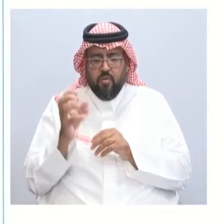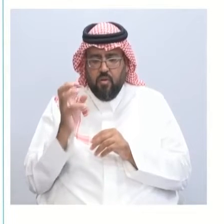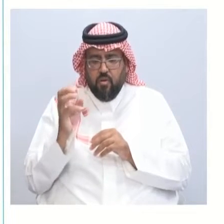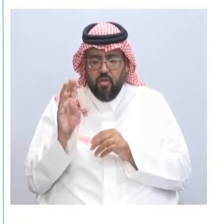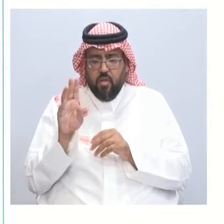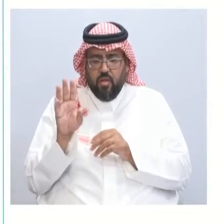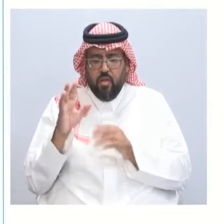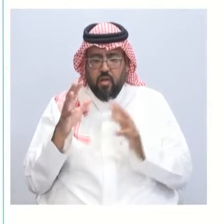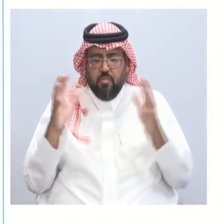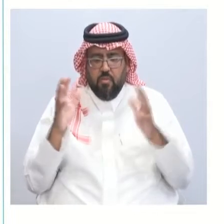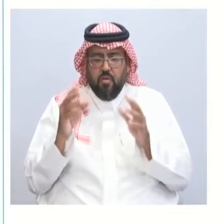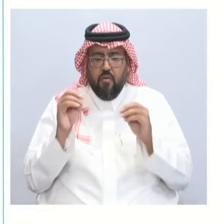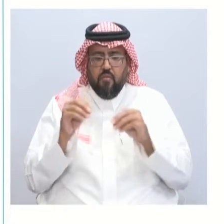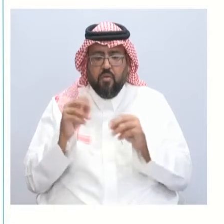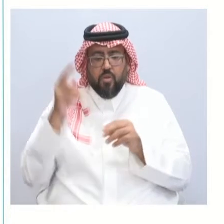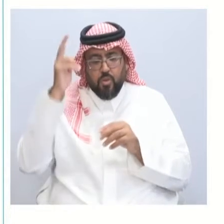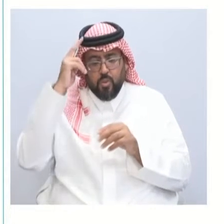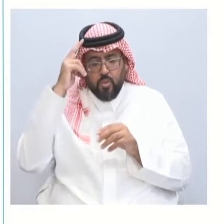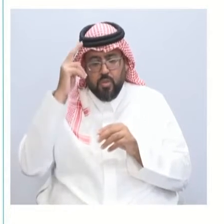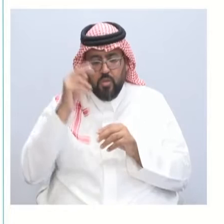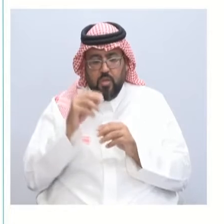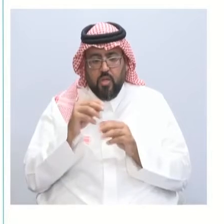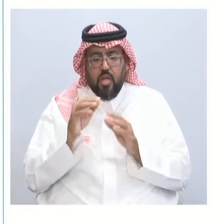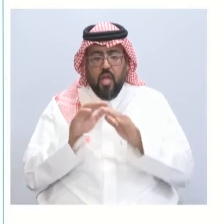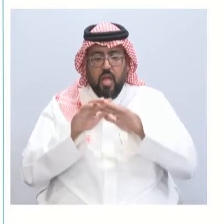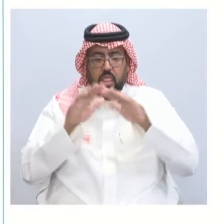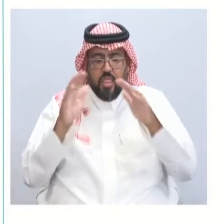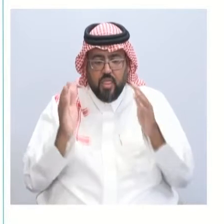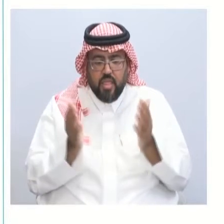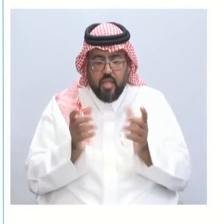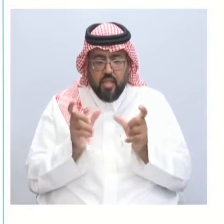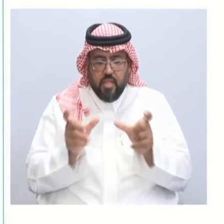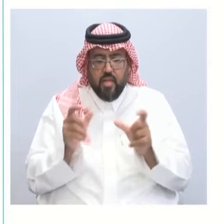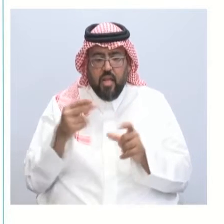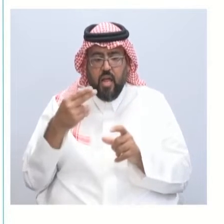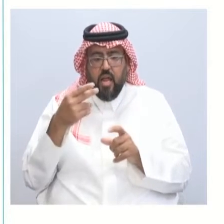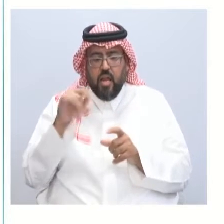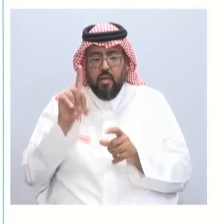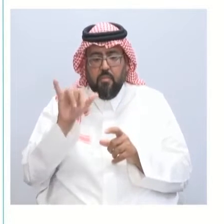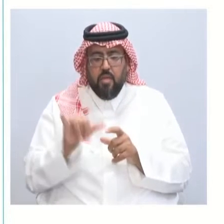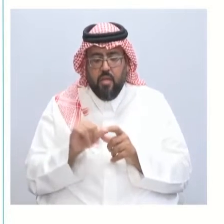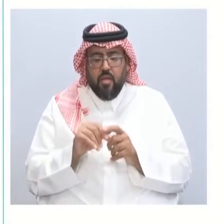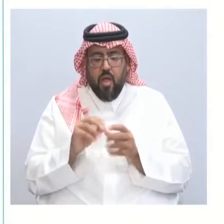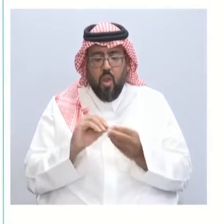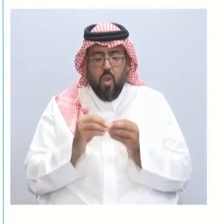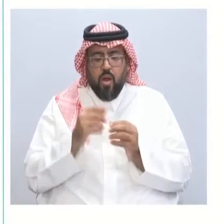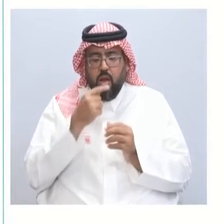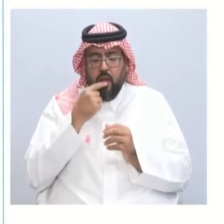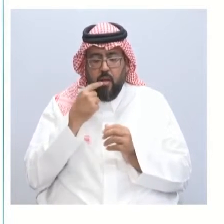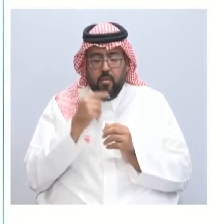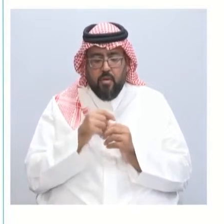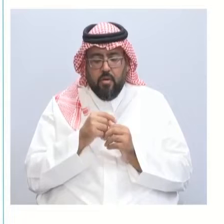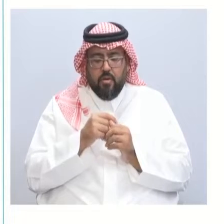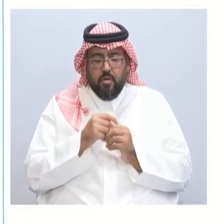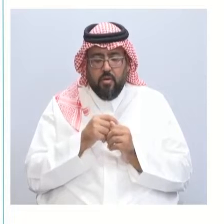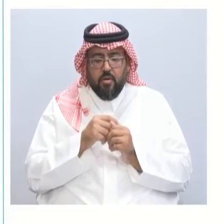كبيره وتوجد البيه السعوديه في الدرع العربي في الدلع العربي اللون الاحمر تكلمنا عنه قبل